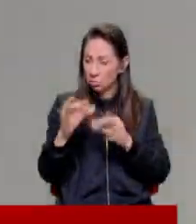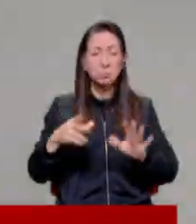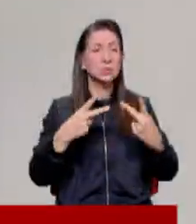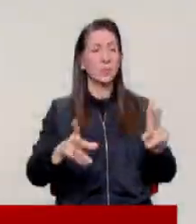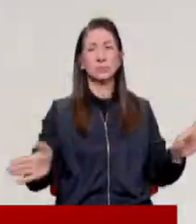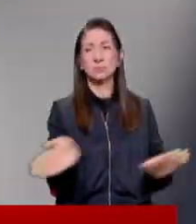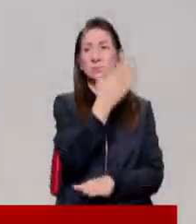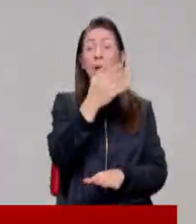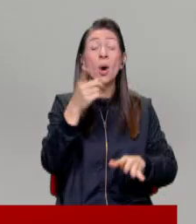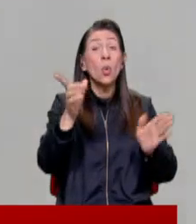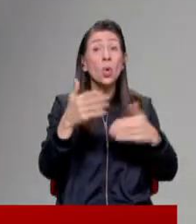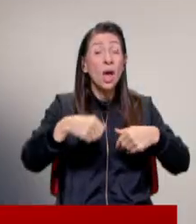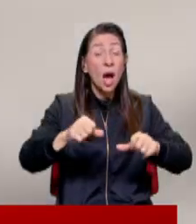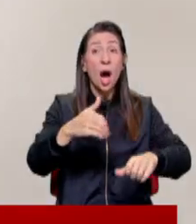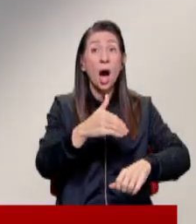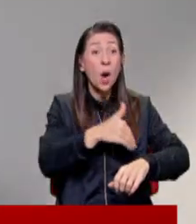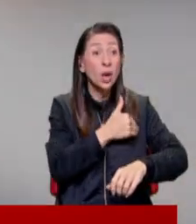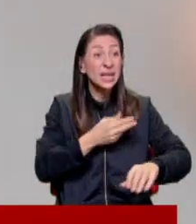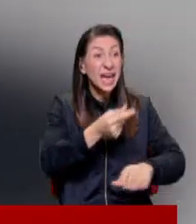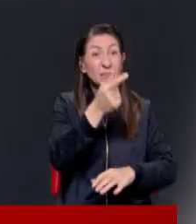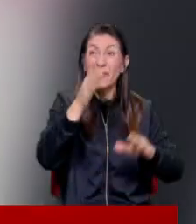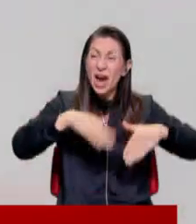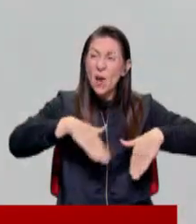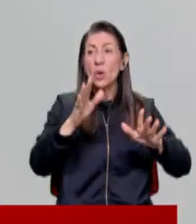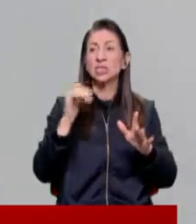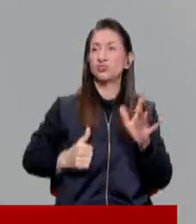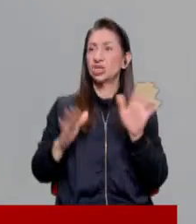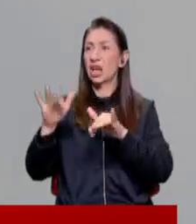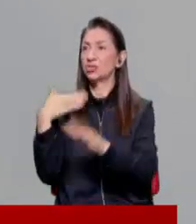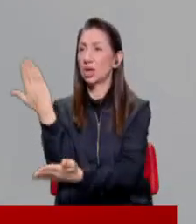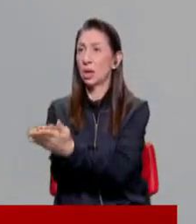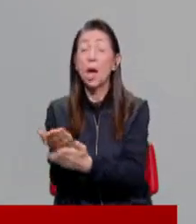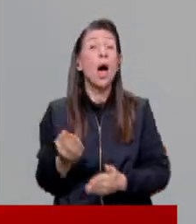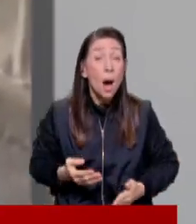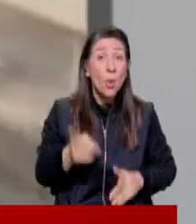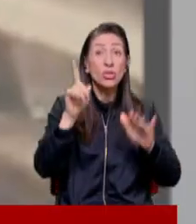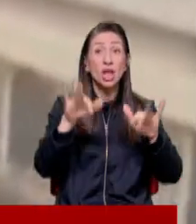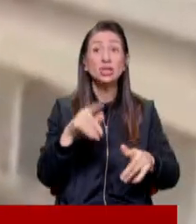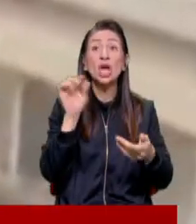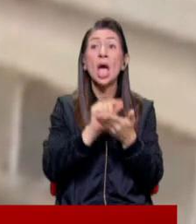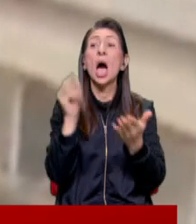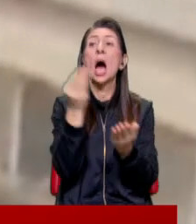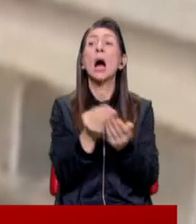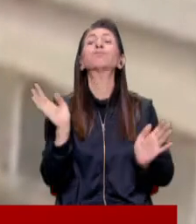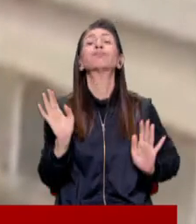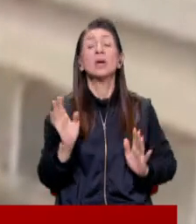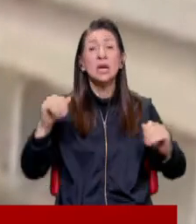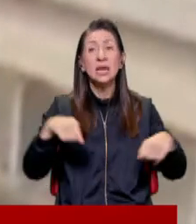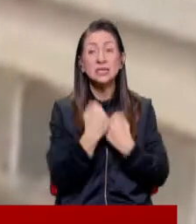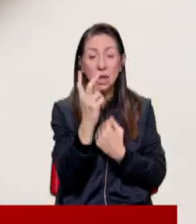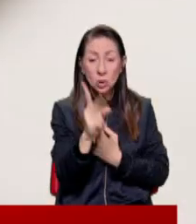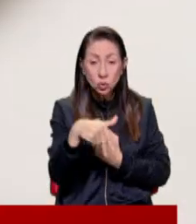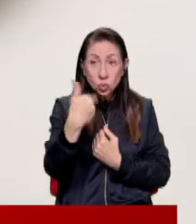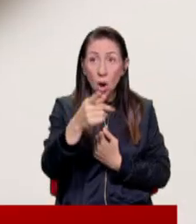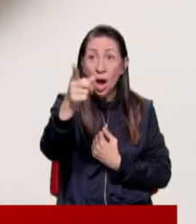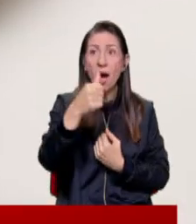bırakıldı. Kuryenin ailesinin avukatı kaçma ihtimaline karşı savcılığa dilekçe verdi. Fakat o dilekçe de işleme konulmadı ve kazadan iki